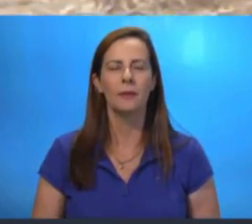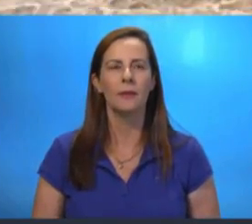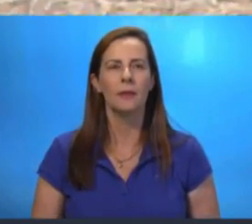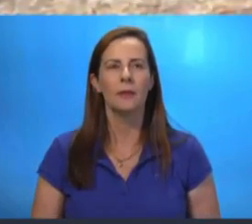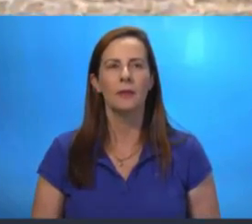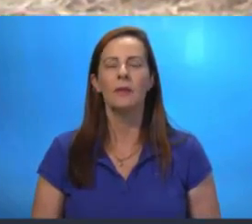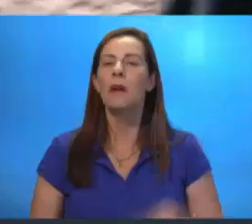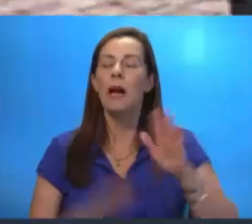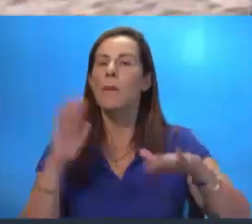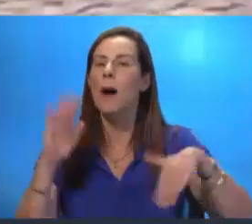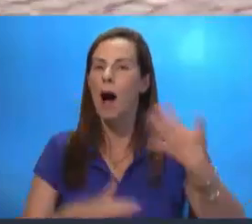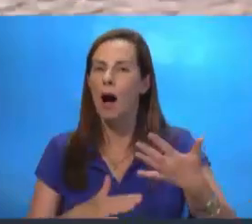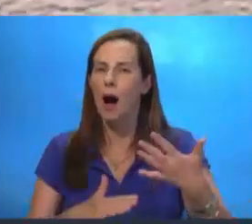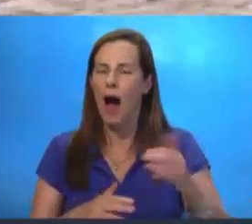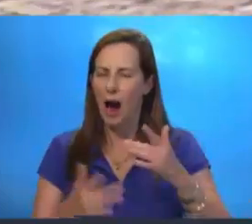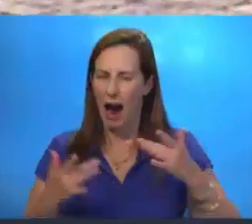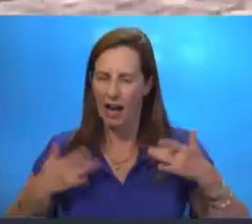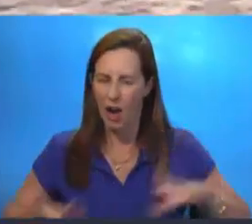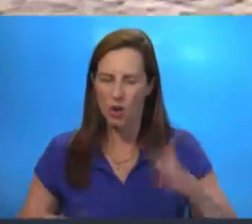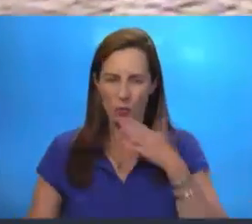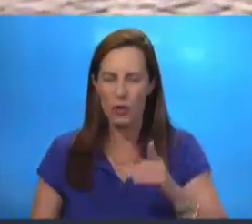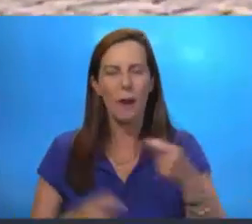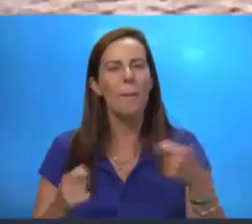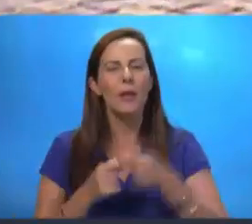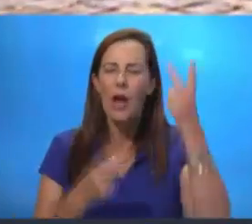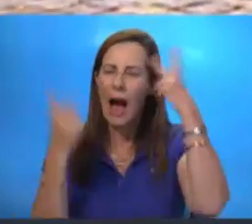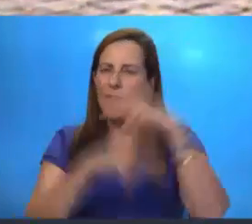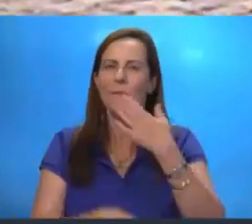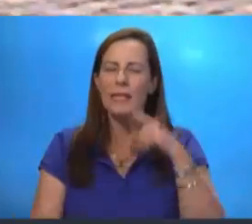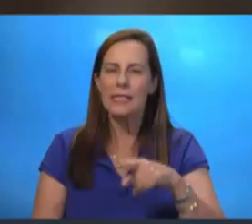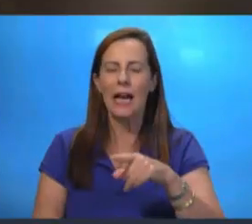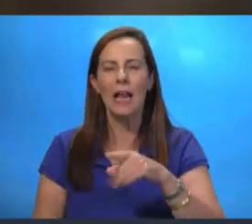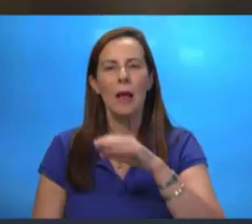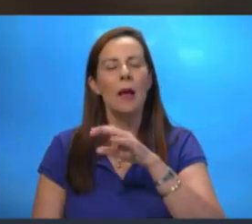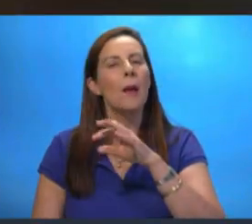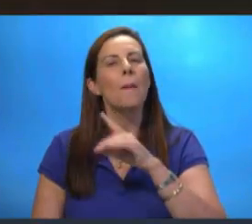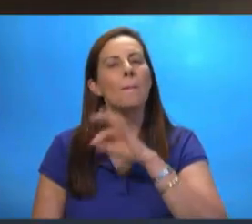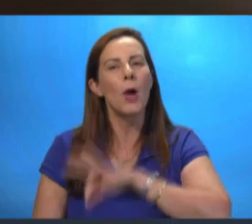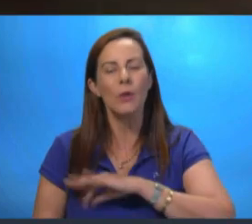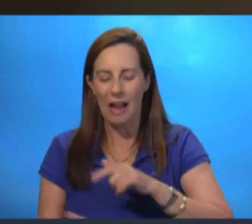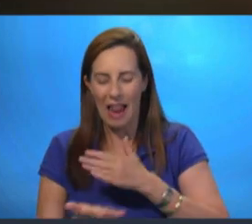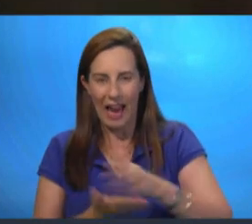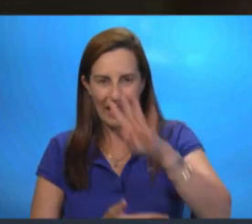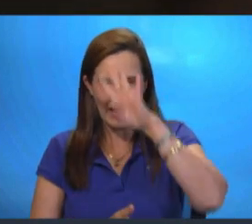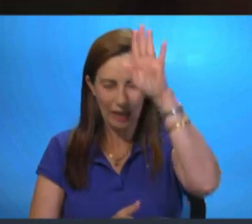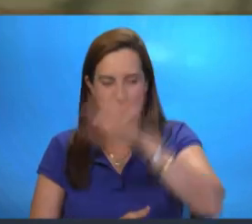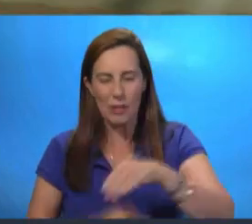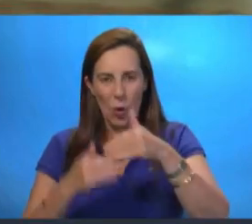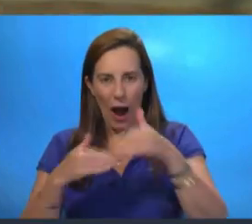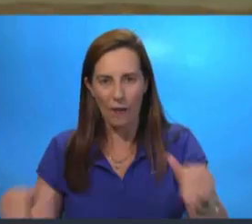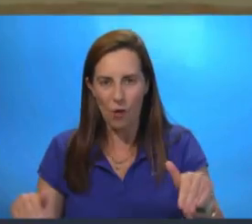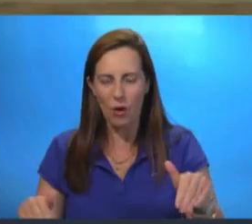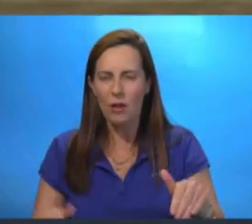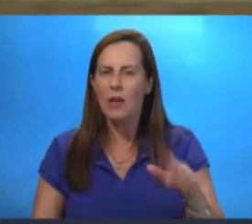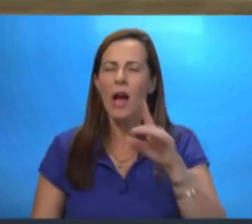גם לאחר ההחשות שהגיעו אמש מירושלים בעניין ההבנות בין רוסיה לישראל באשר להרחקת הכוחות האיראנים מאזור הגבול, בצד